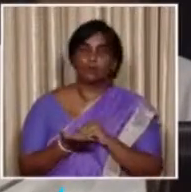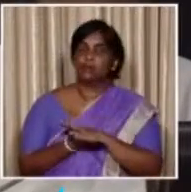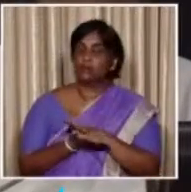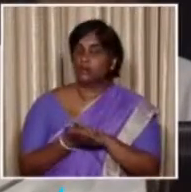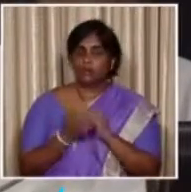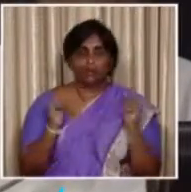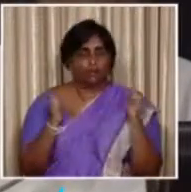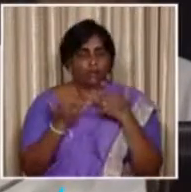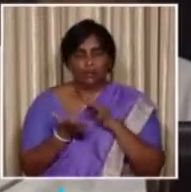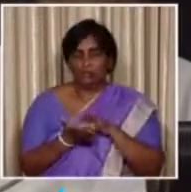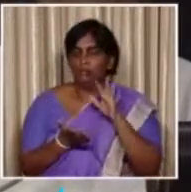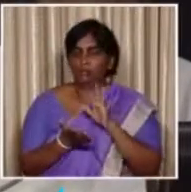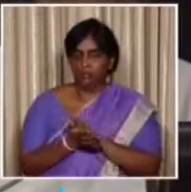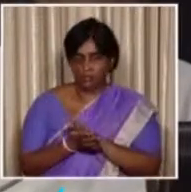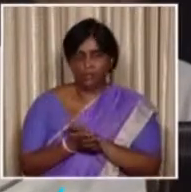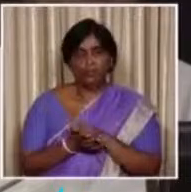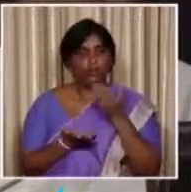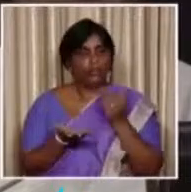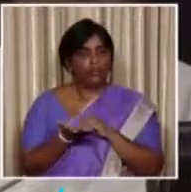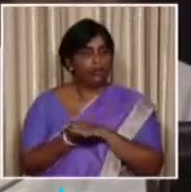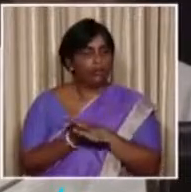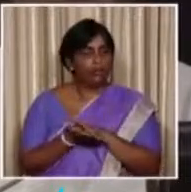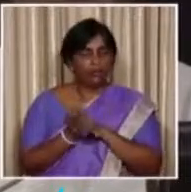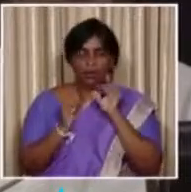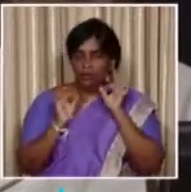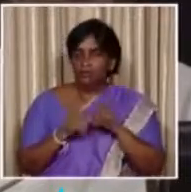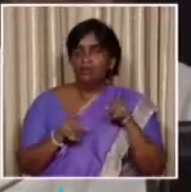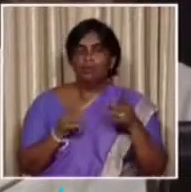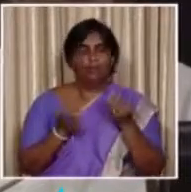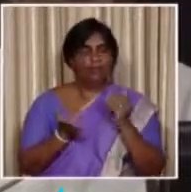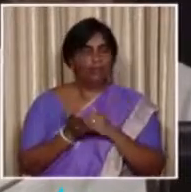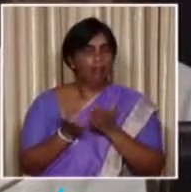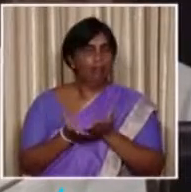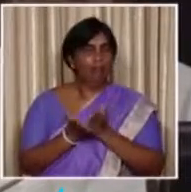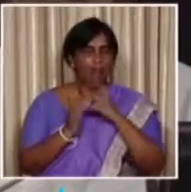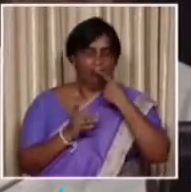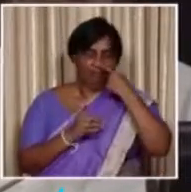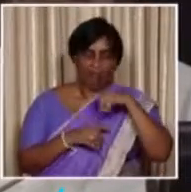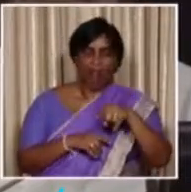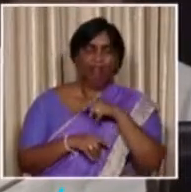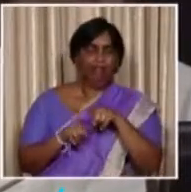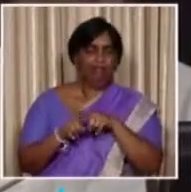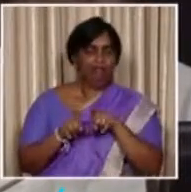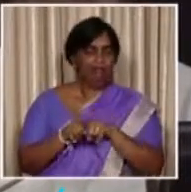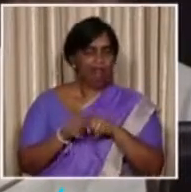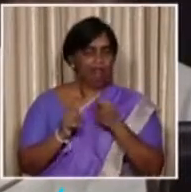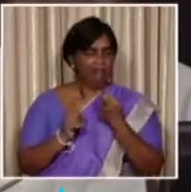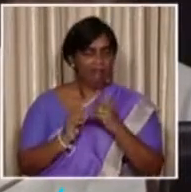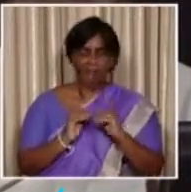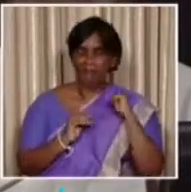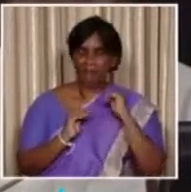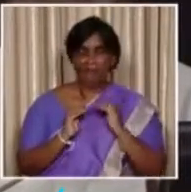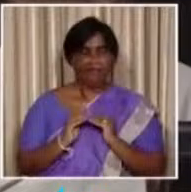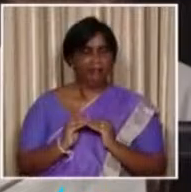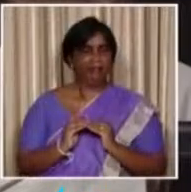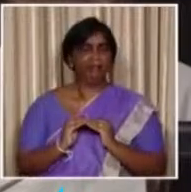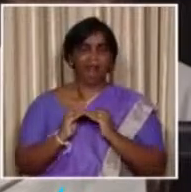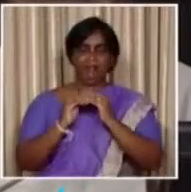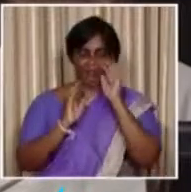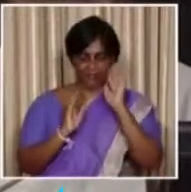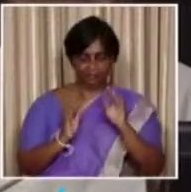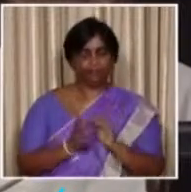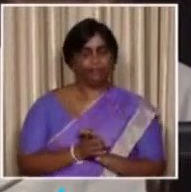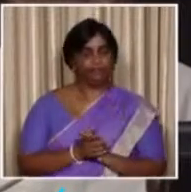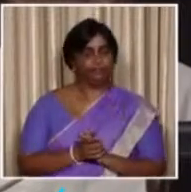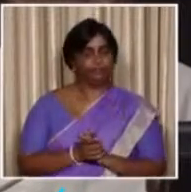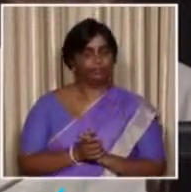බය නැතුව ගත්තා. ඒ ප්‍රතිසංස්කරණ තුලින් තමයි නැවත ඉන්දියාවත් තායිලන්තයත් ඔයගොල්ලන්ගේ ආර්ථිකය පුනර්ජීවනයකට පත්